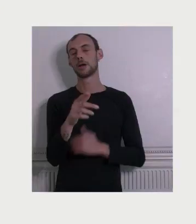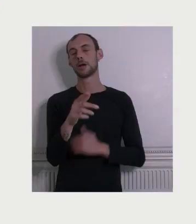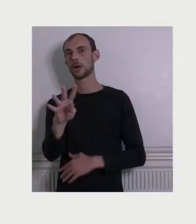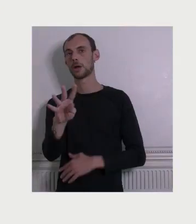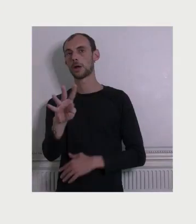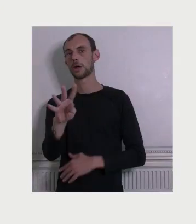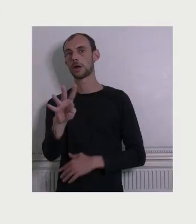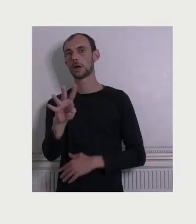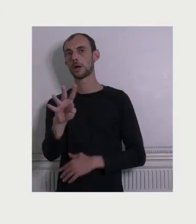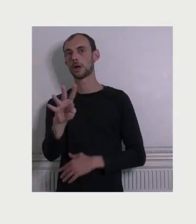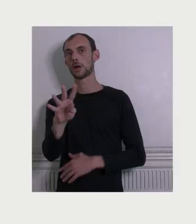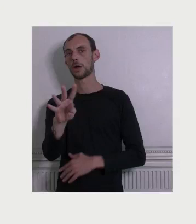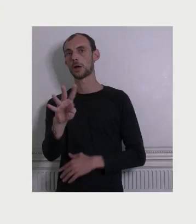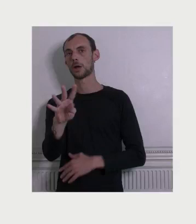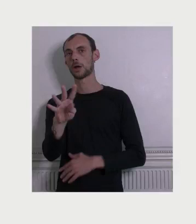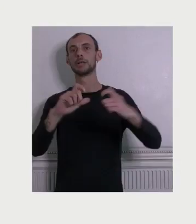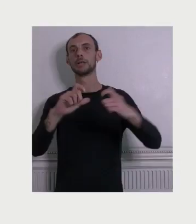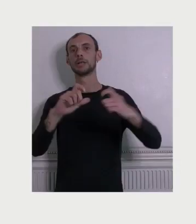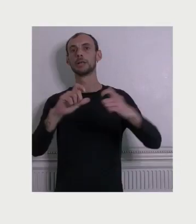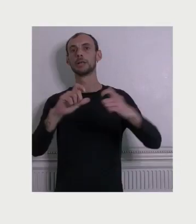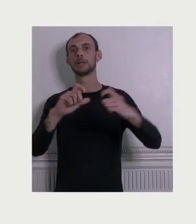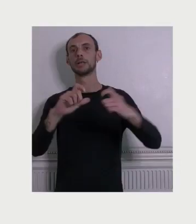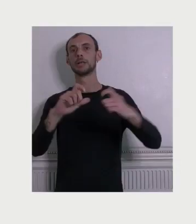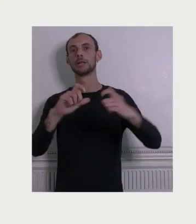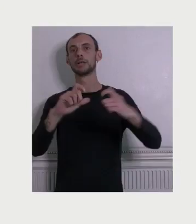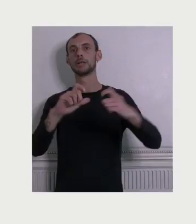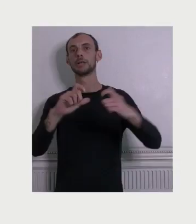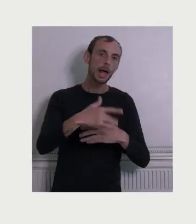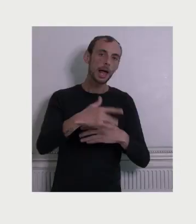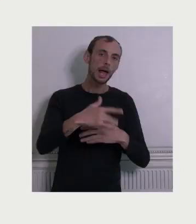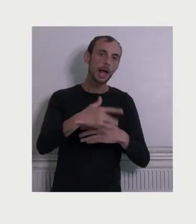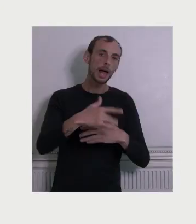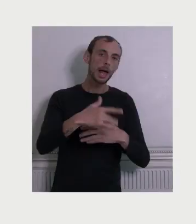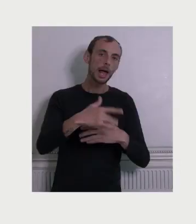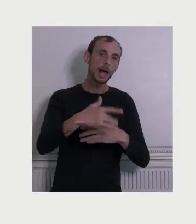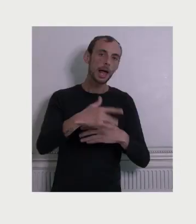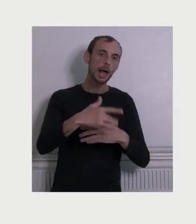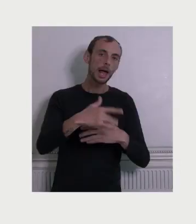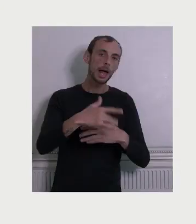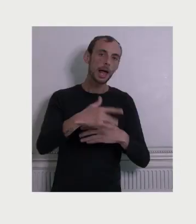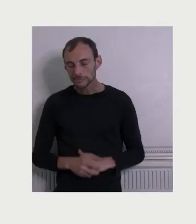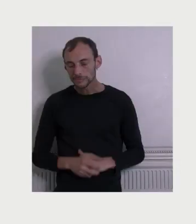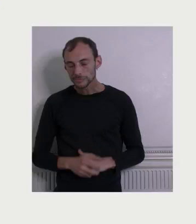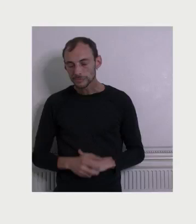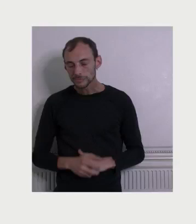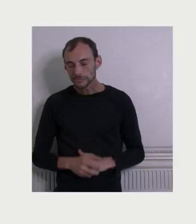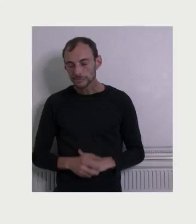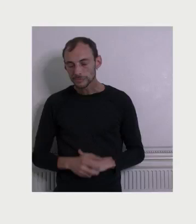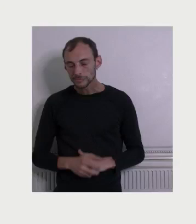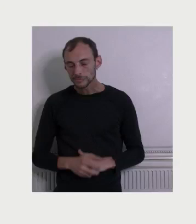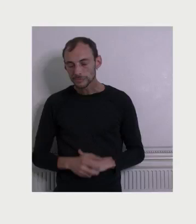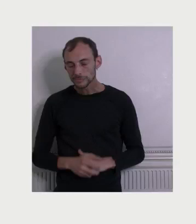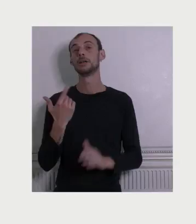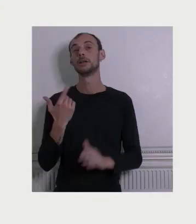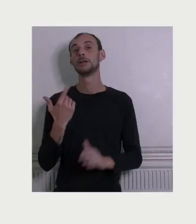ça devient un vieux pieu, comme disait mon manager. Alors restons sérieux. Monsieur le maire, vous pourriez organiser ici un débat sur ce sujet-là, l'énergie, où on ait